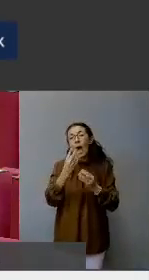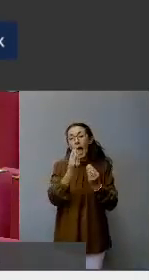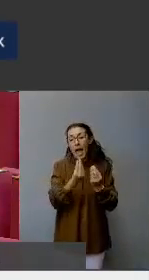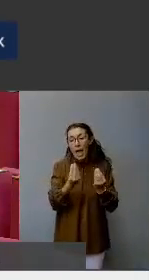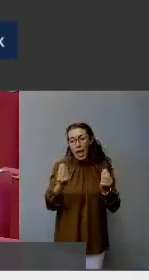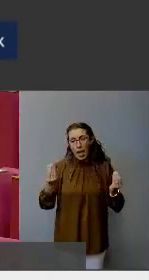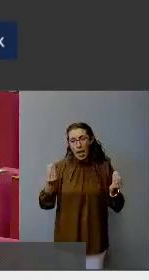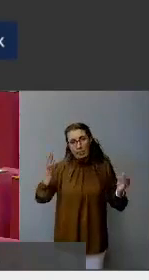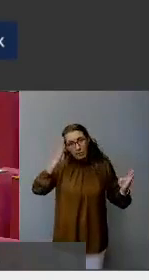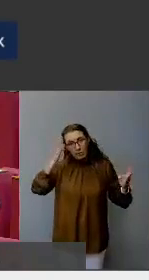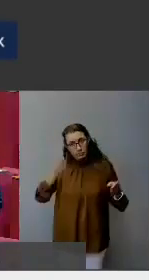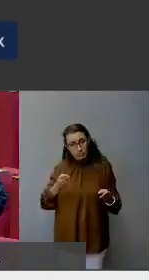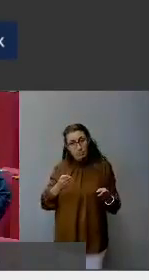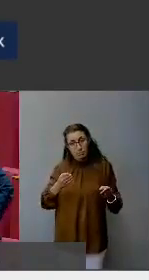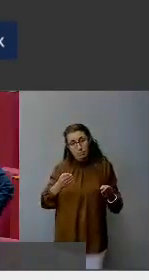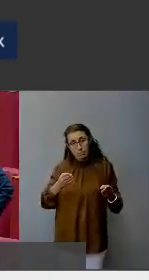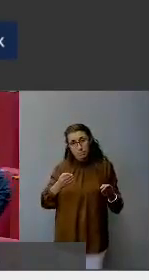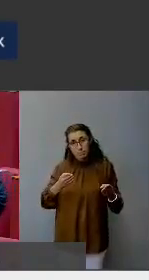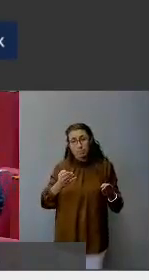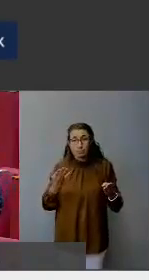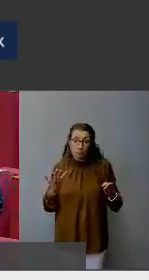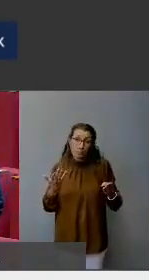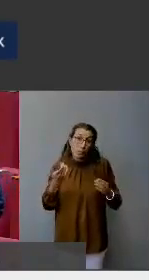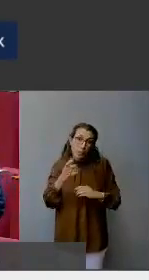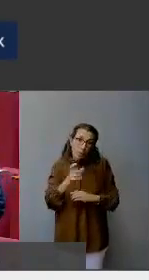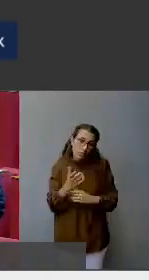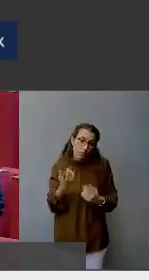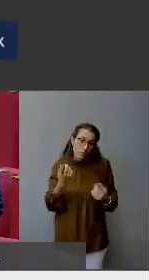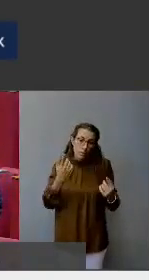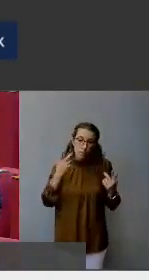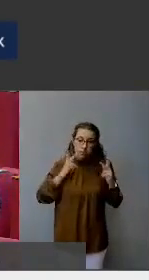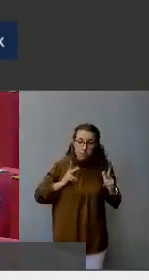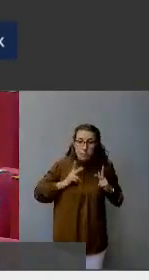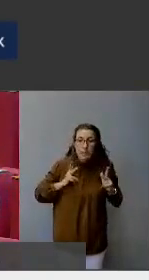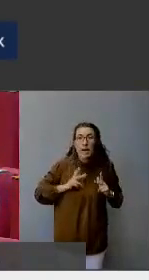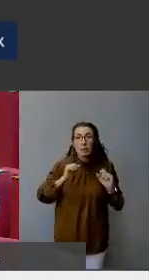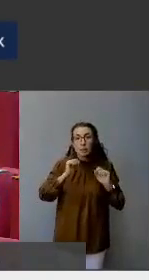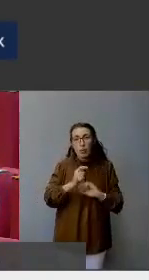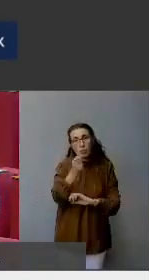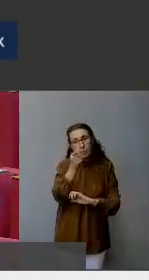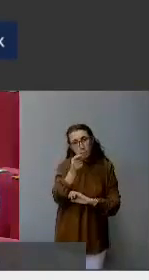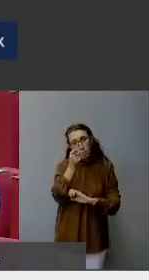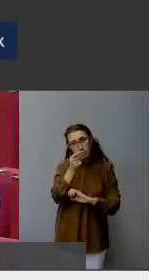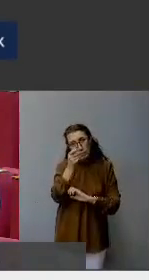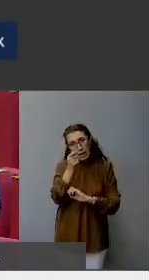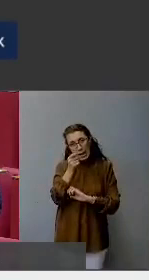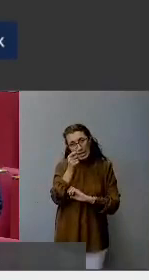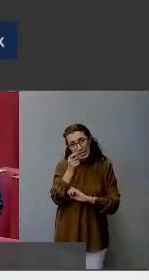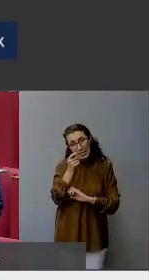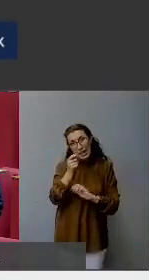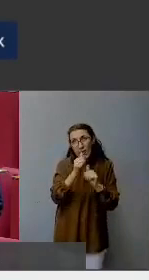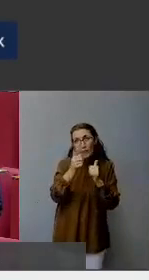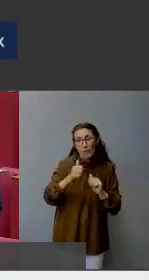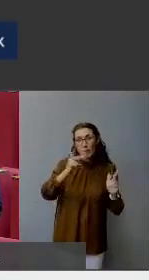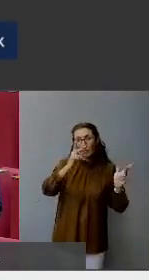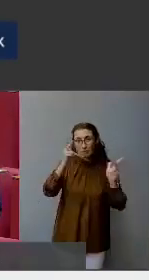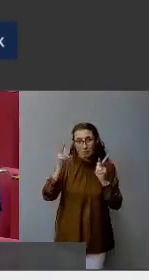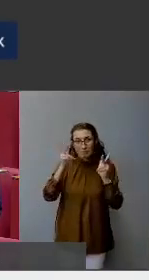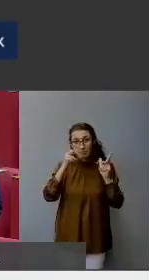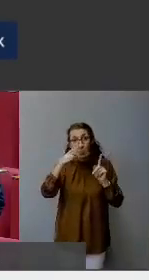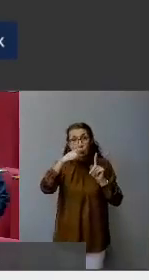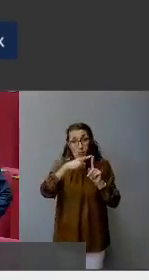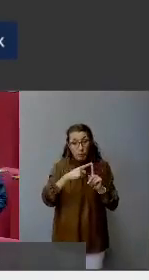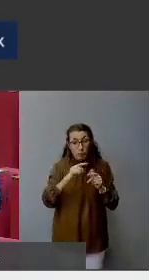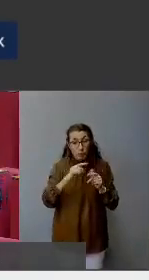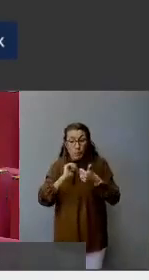sì che si ritorni al potere innanzitutto pescare in maniera dilettantistica ma certamente anche in maniera sportiva e si possano